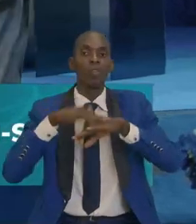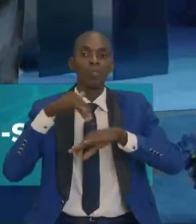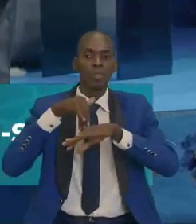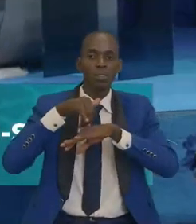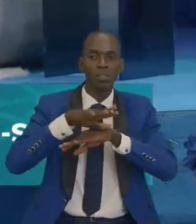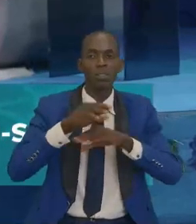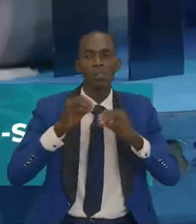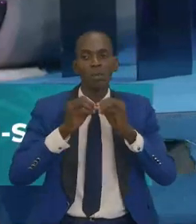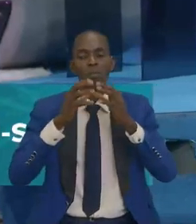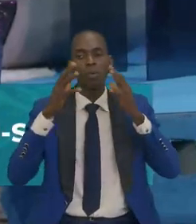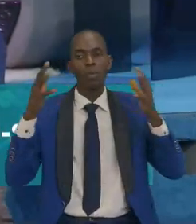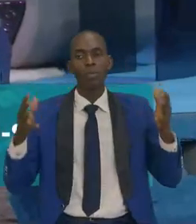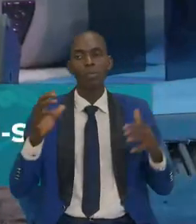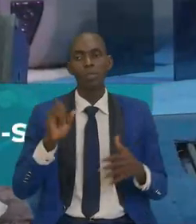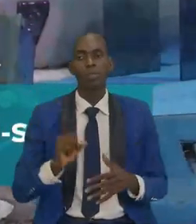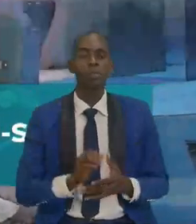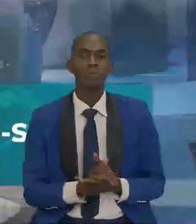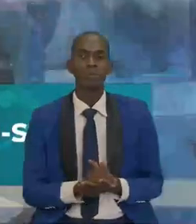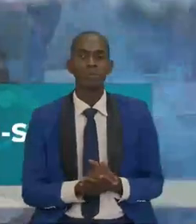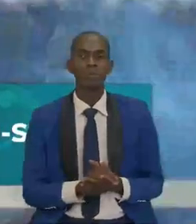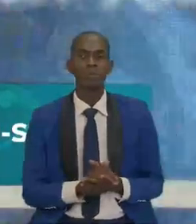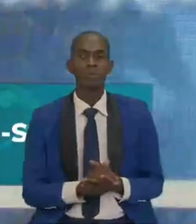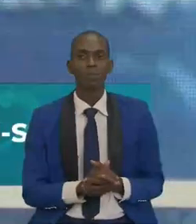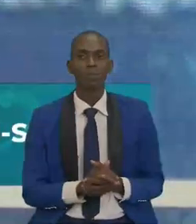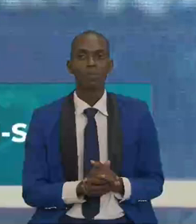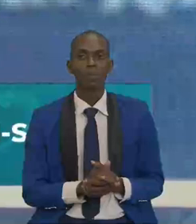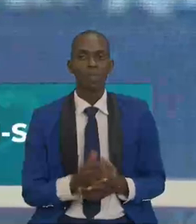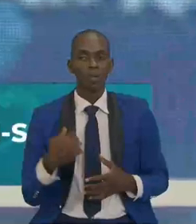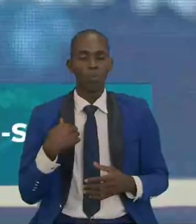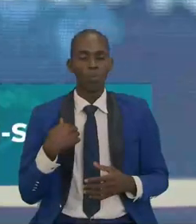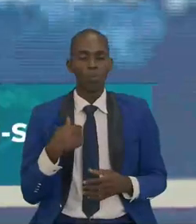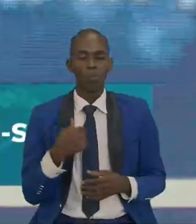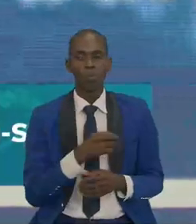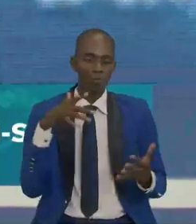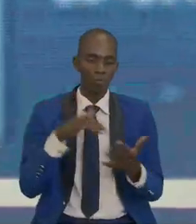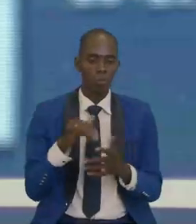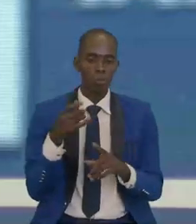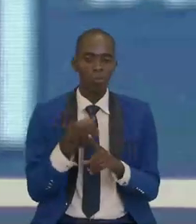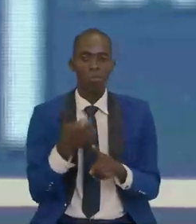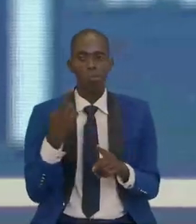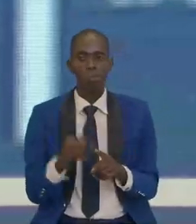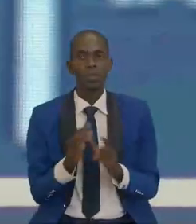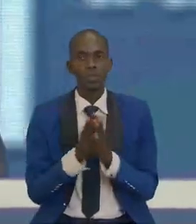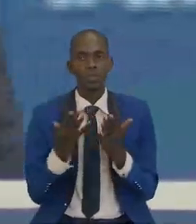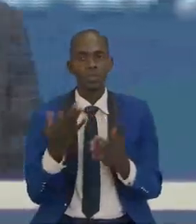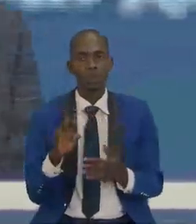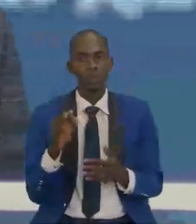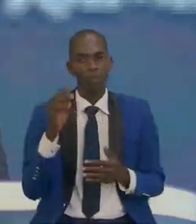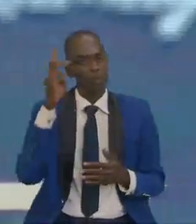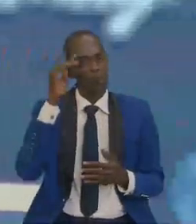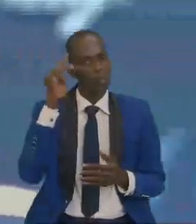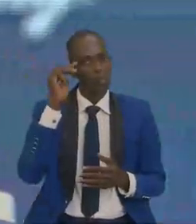Nous avons comme message les participants présents à l'abondance envoyée du ciel.